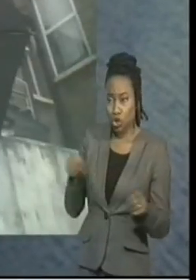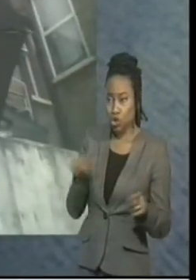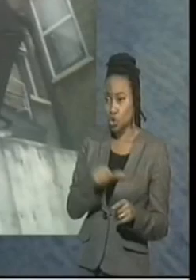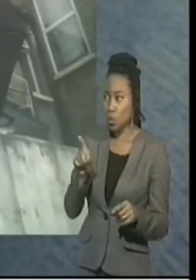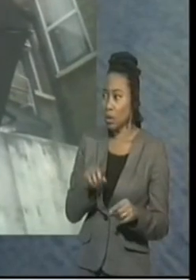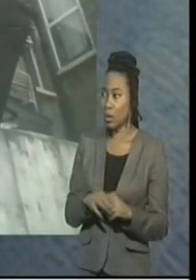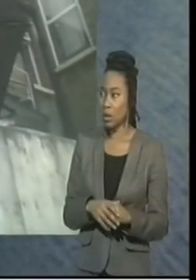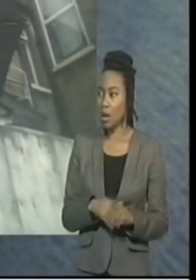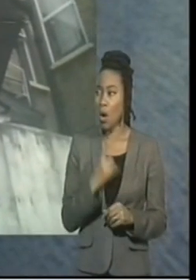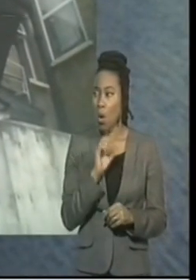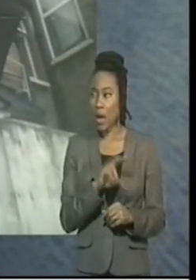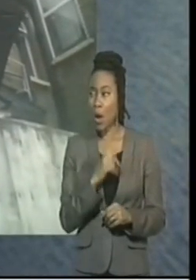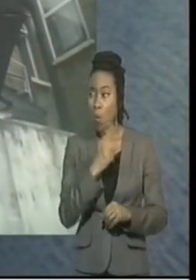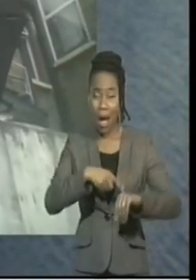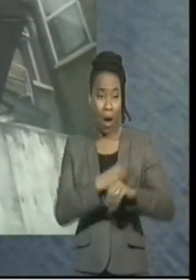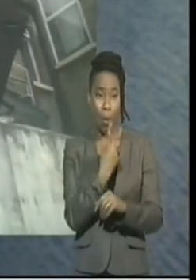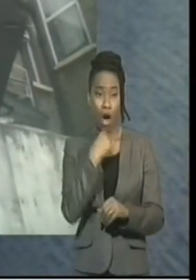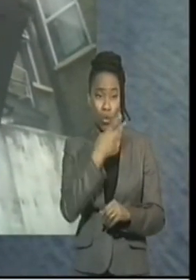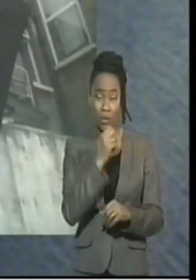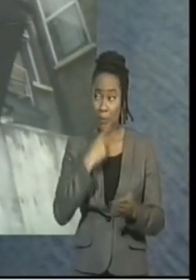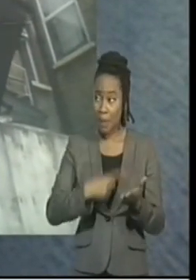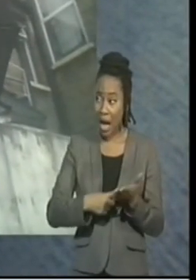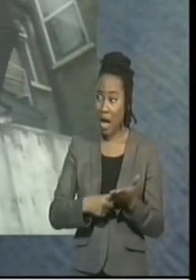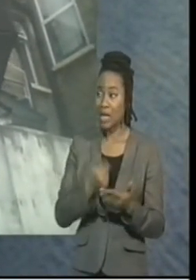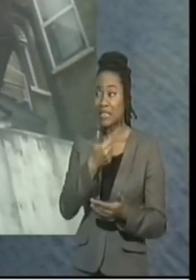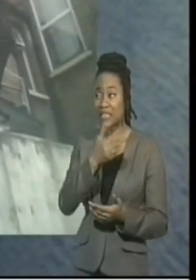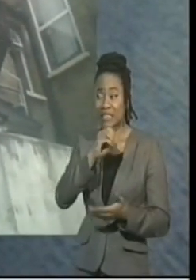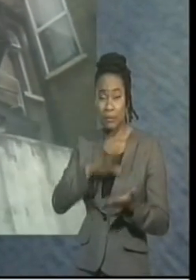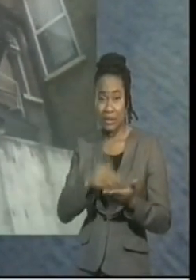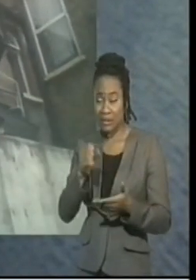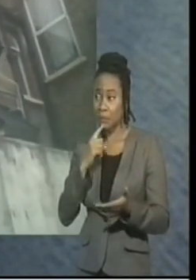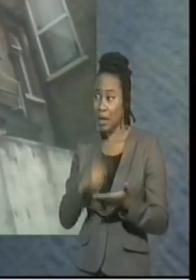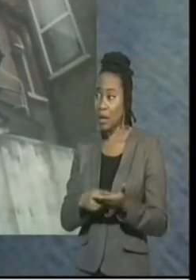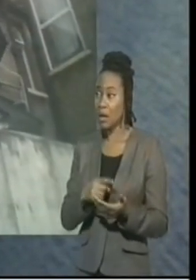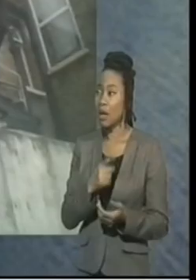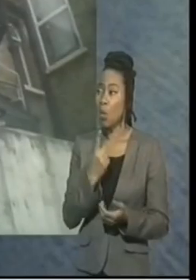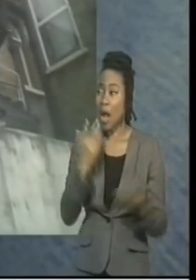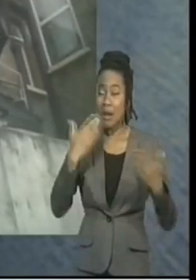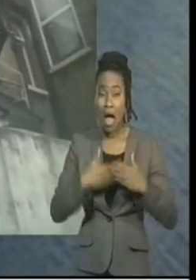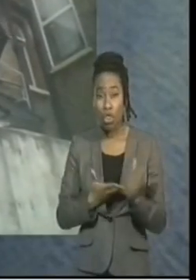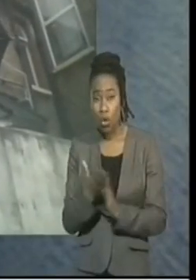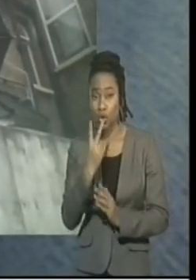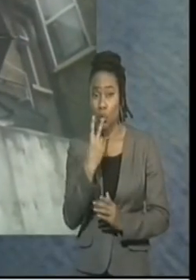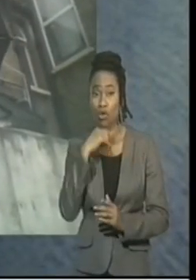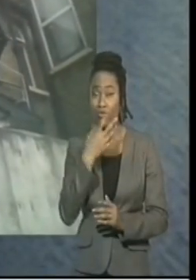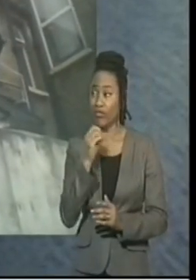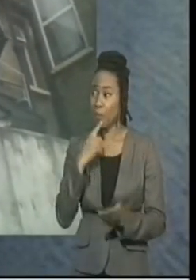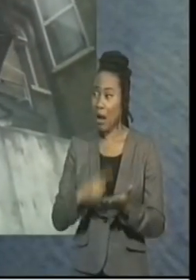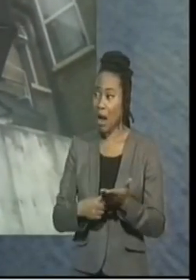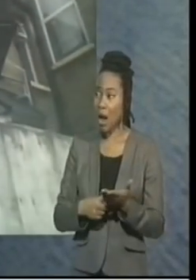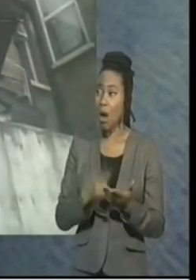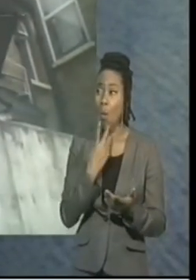ये 1 hour है तो 120 60 तेरे 60 मेरे 6. अच्छा. ये ऑल नाइट है तो 250 उनके बीच